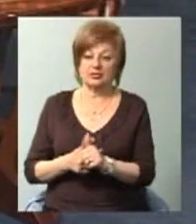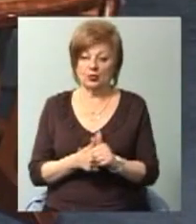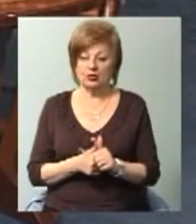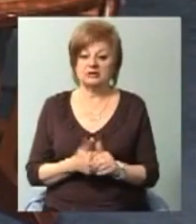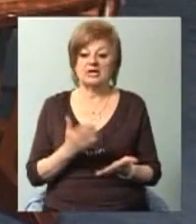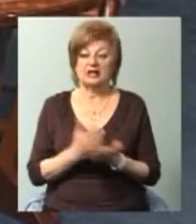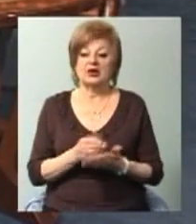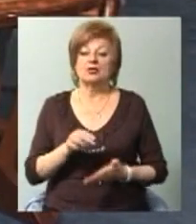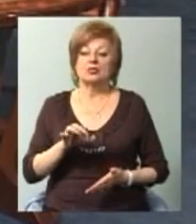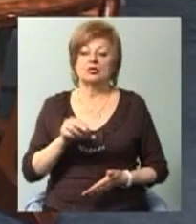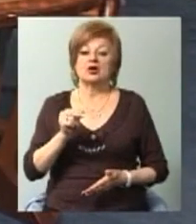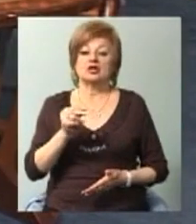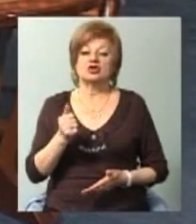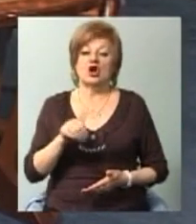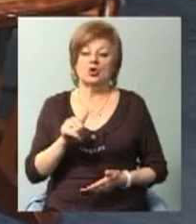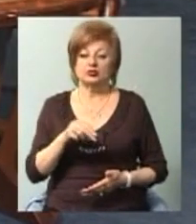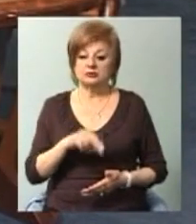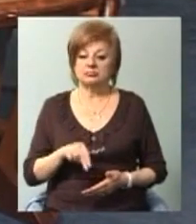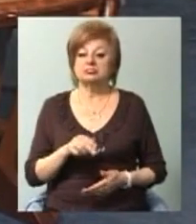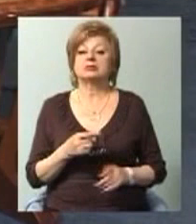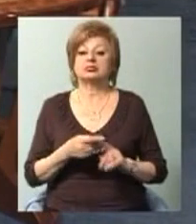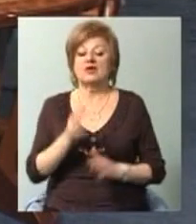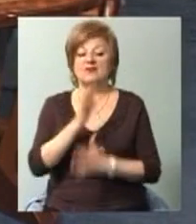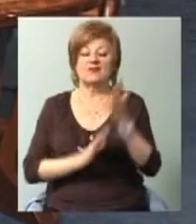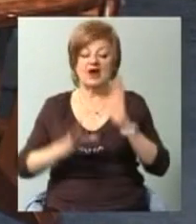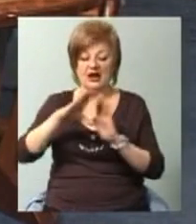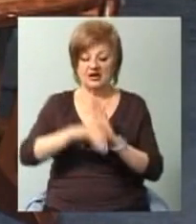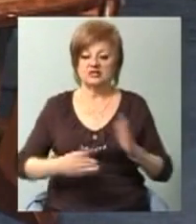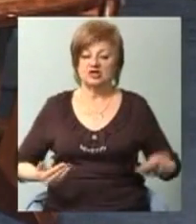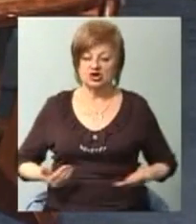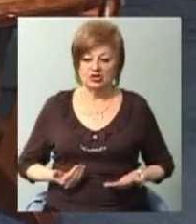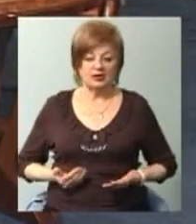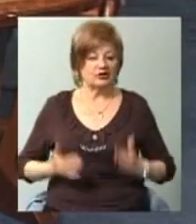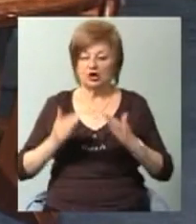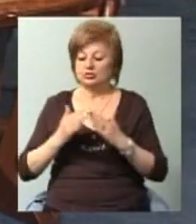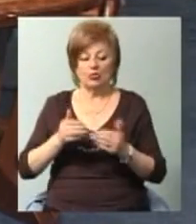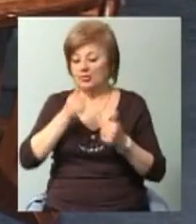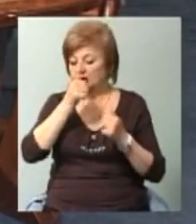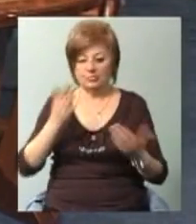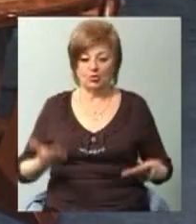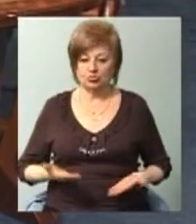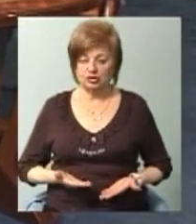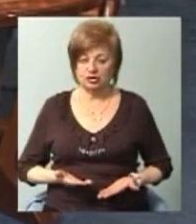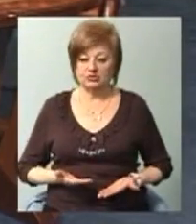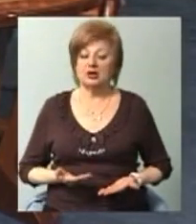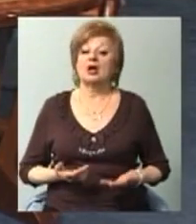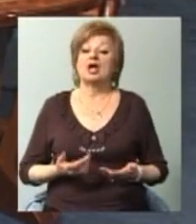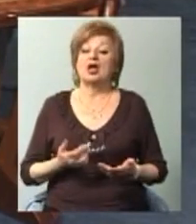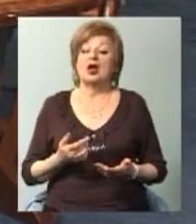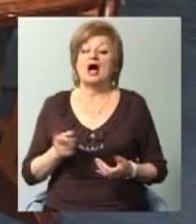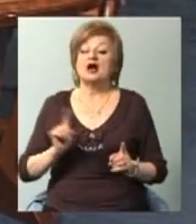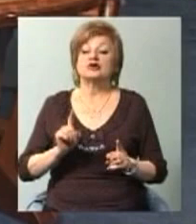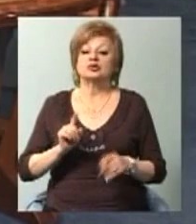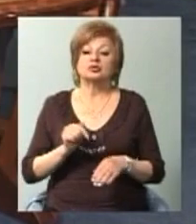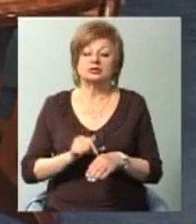така порода котів, як чаузі. Вони дійсно живуть у лісах, тобто вдома вони не можуть мешкати. Що ти знаєш, чи що